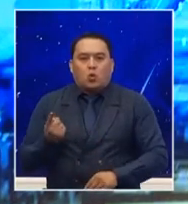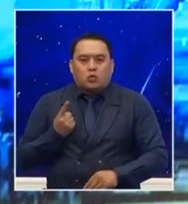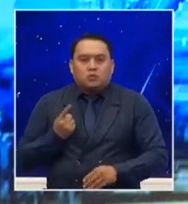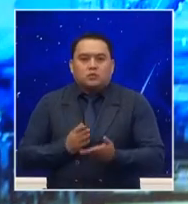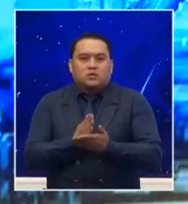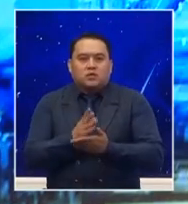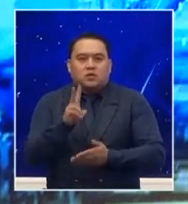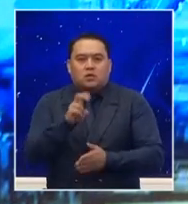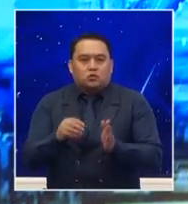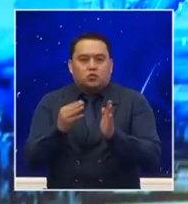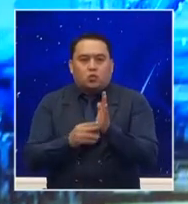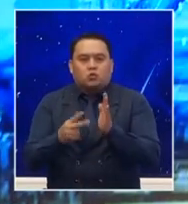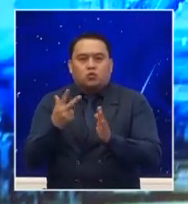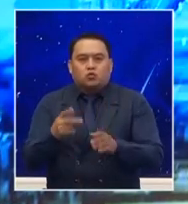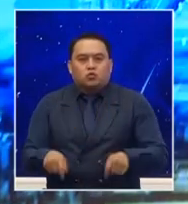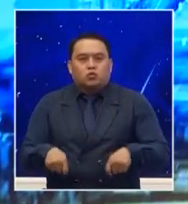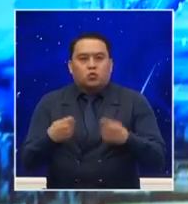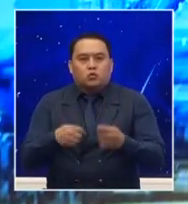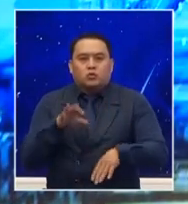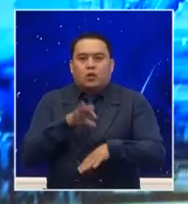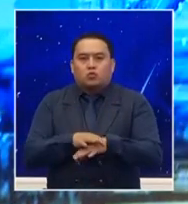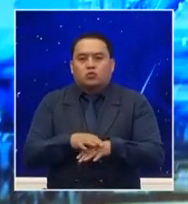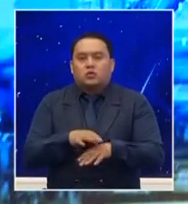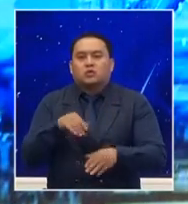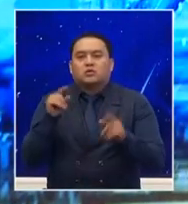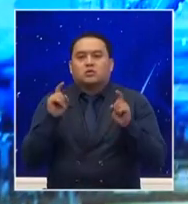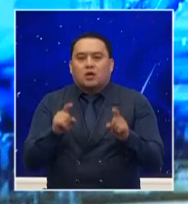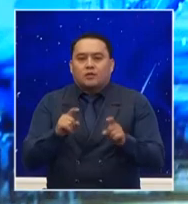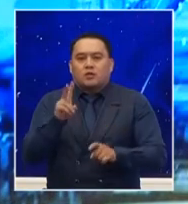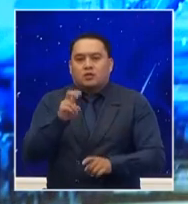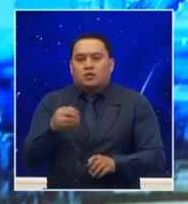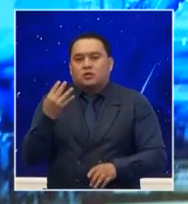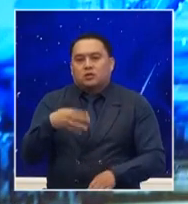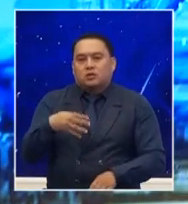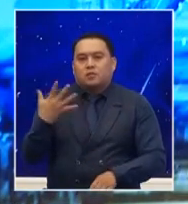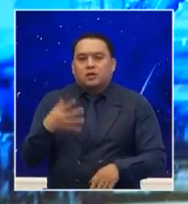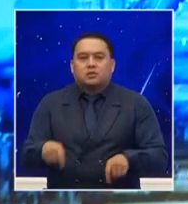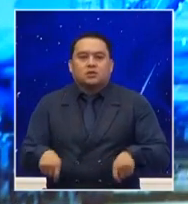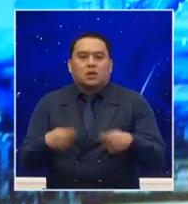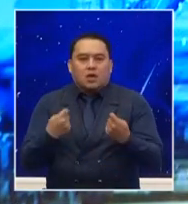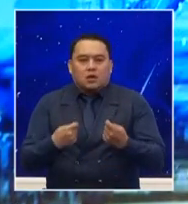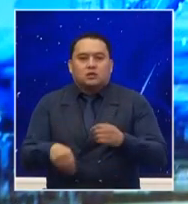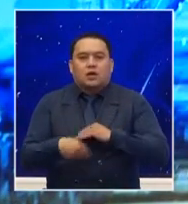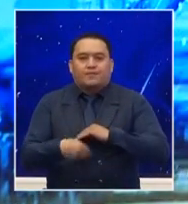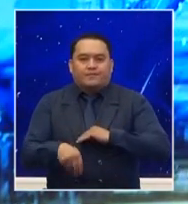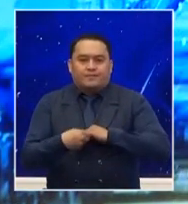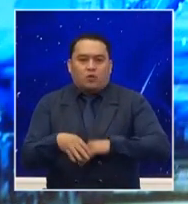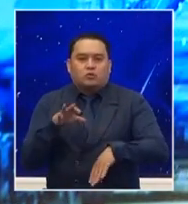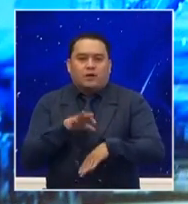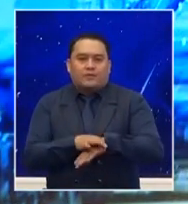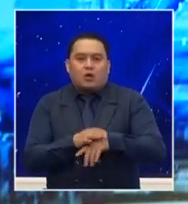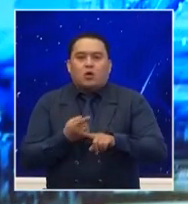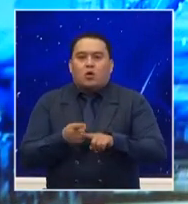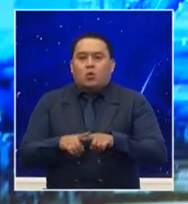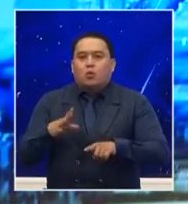қызметінде 293 қылмыстық құқық бұзушылық тіркелген. Оның ішінде 245 қылмыс сыбайлас жемқорлық. Жабық қылмыстардың